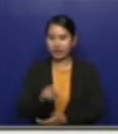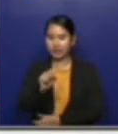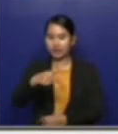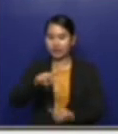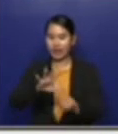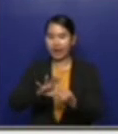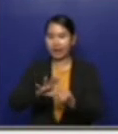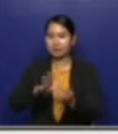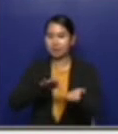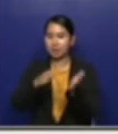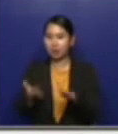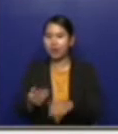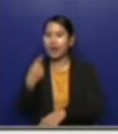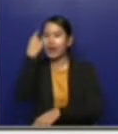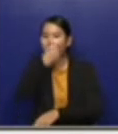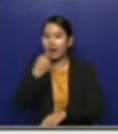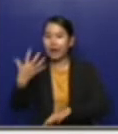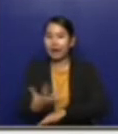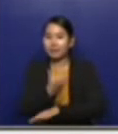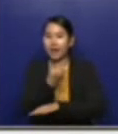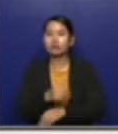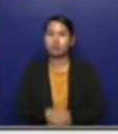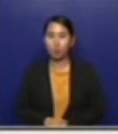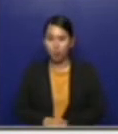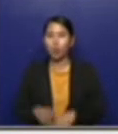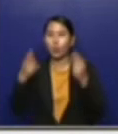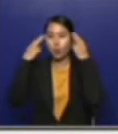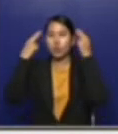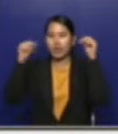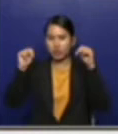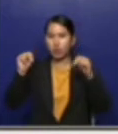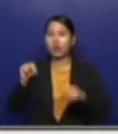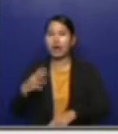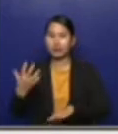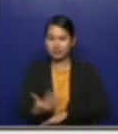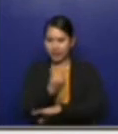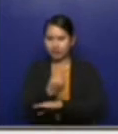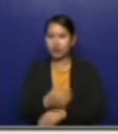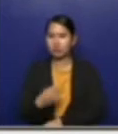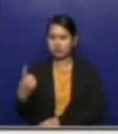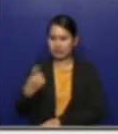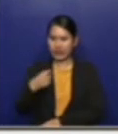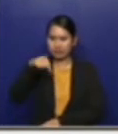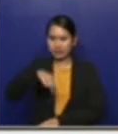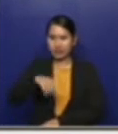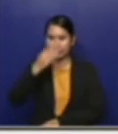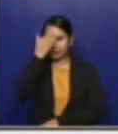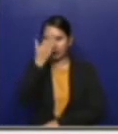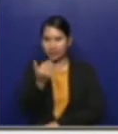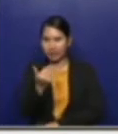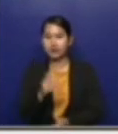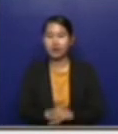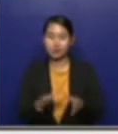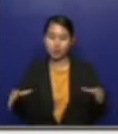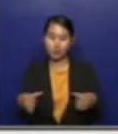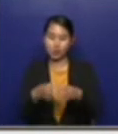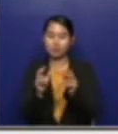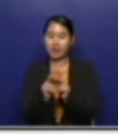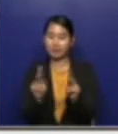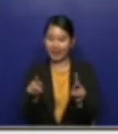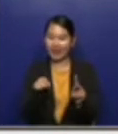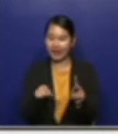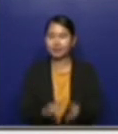นาจยุบนายกเอาแล้วมาถามสภาได้ยังไงอ่ะ ถ้าตั้งกรรมาธิการขึ้นมาปั๊บม